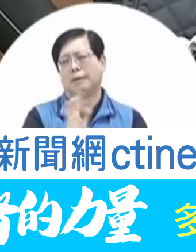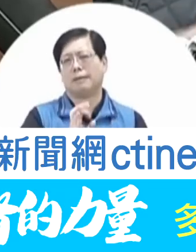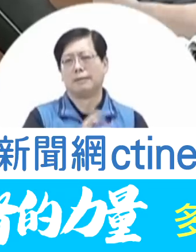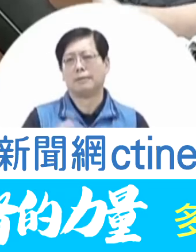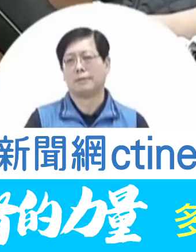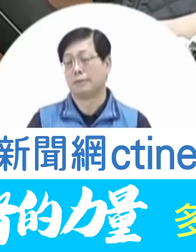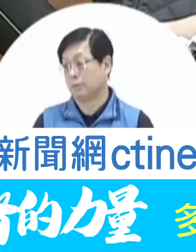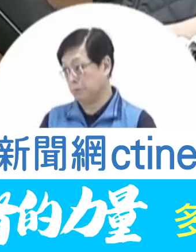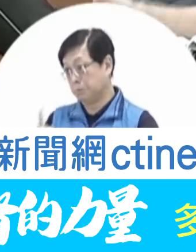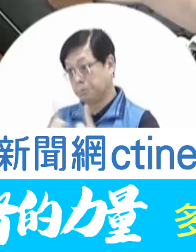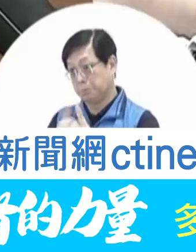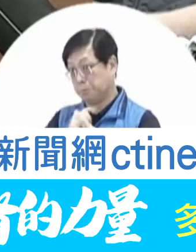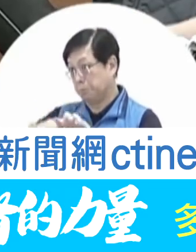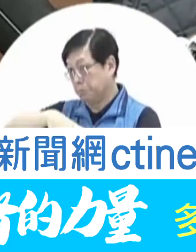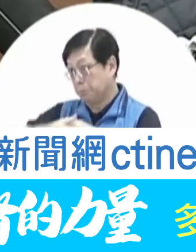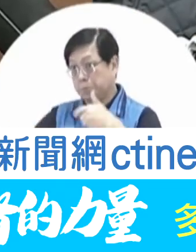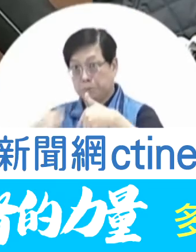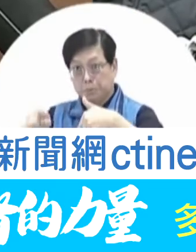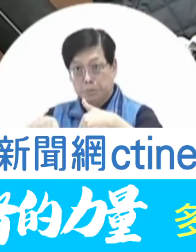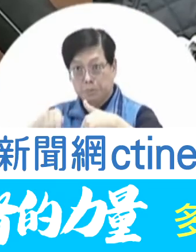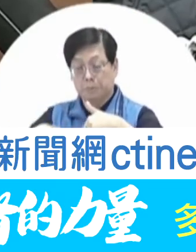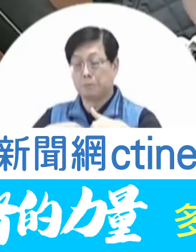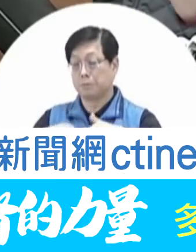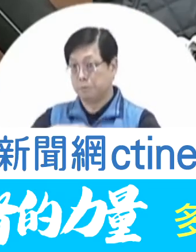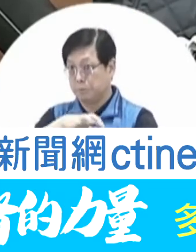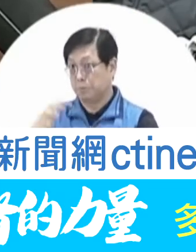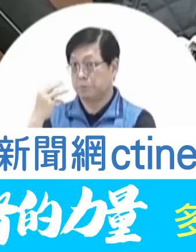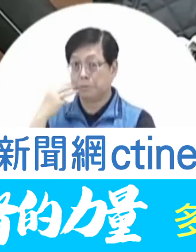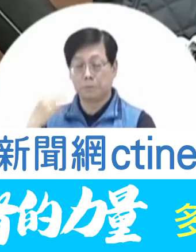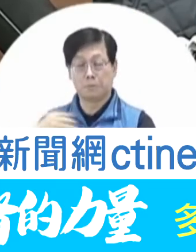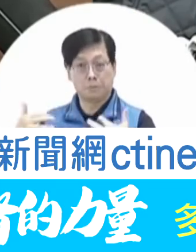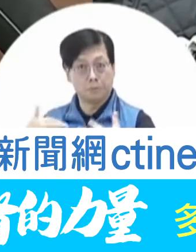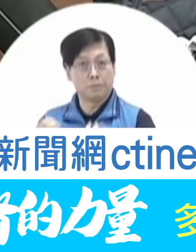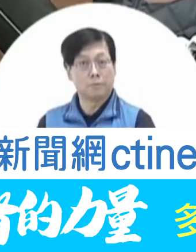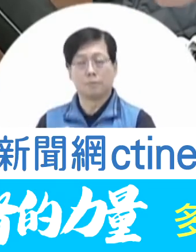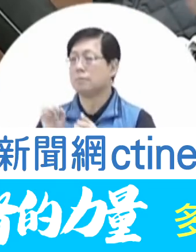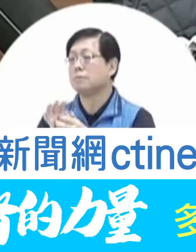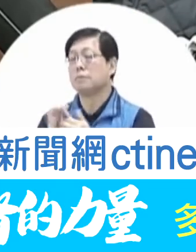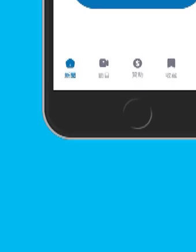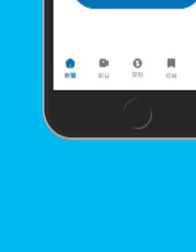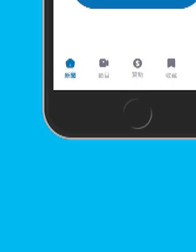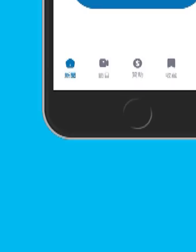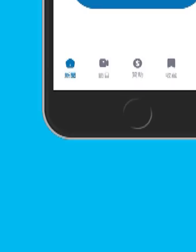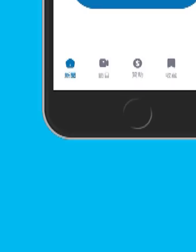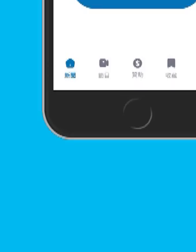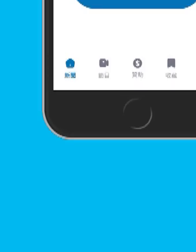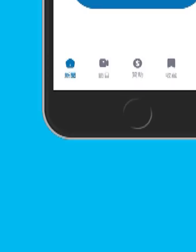怎么面对全球化跟区域政治的挑战？没关系，这个问题你留在心里。